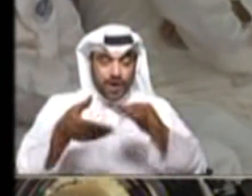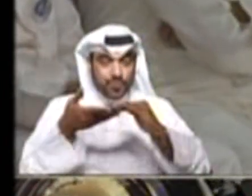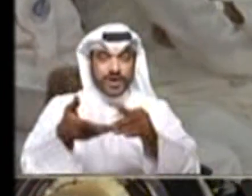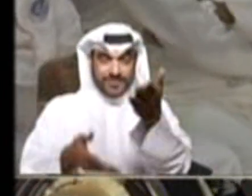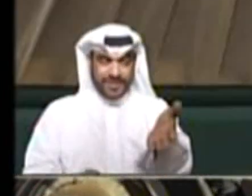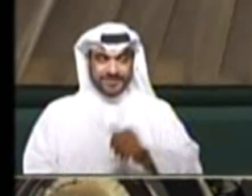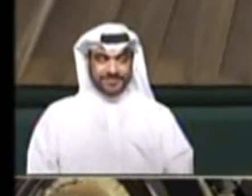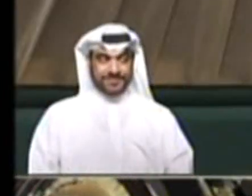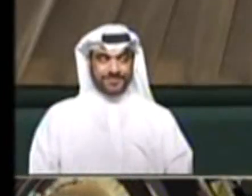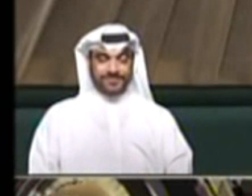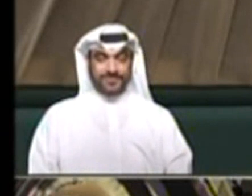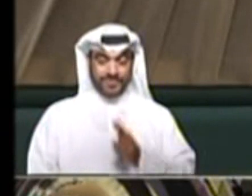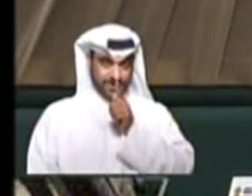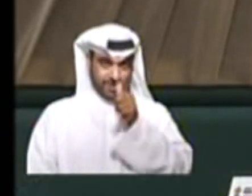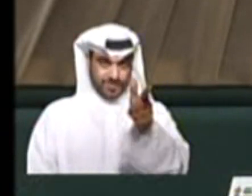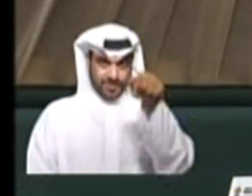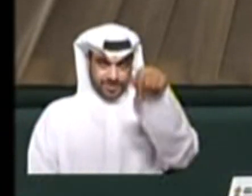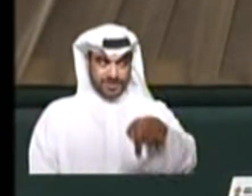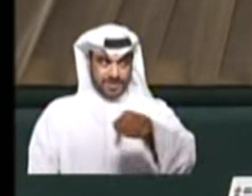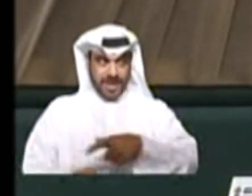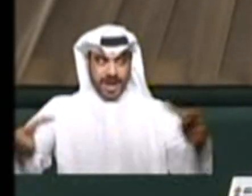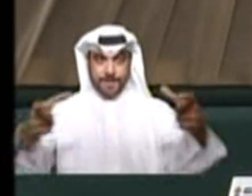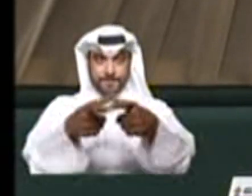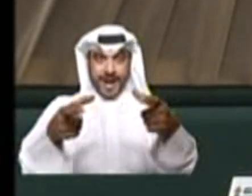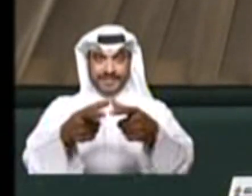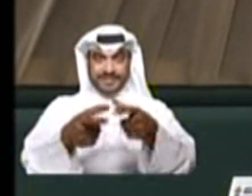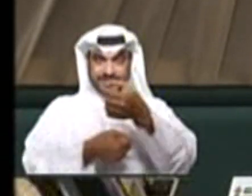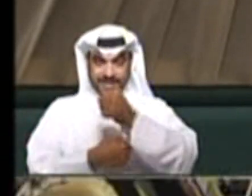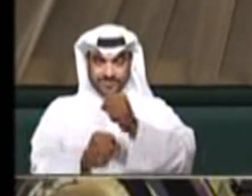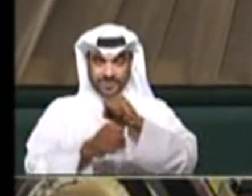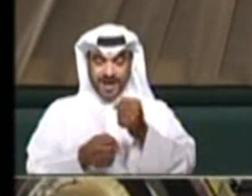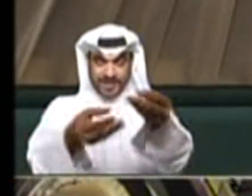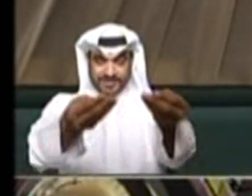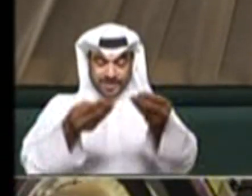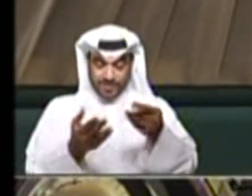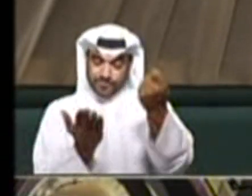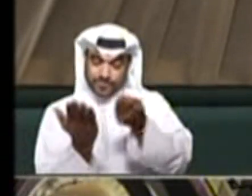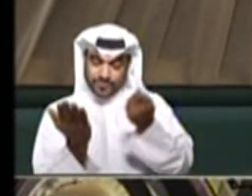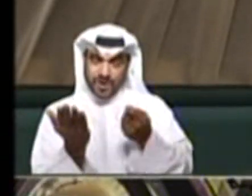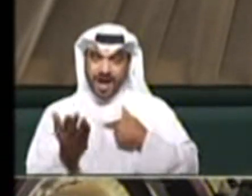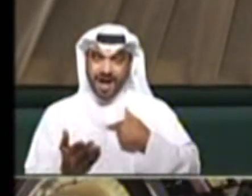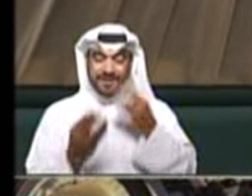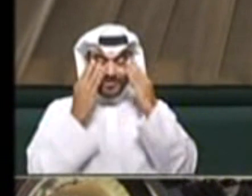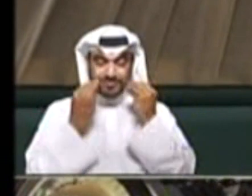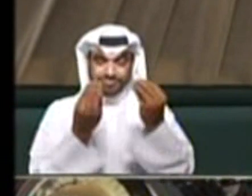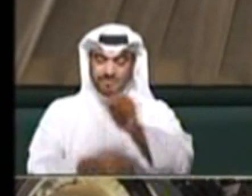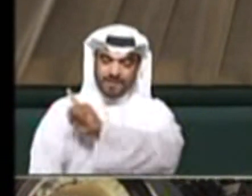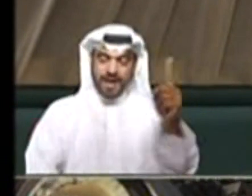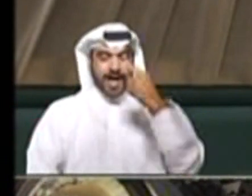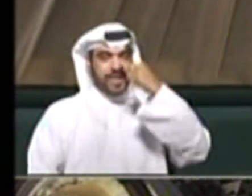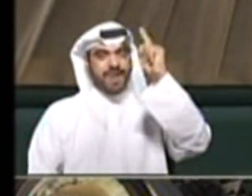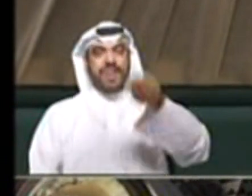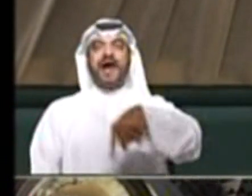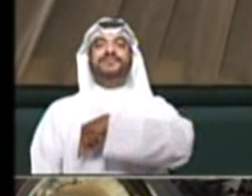الدولة. لا يحسب لهذا المجلس أن يعطي أو منه لهذه الفئة، لأن هذه